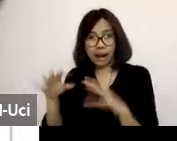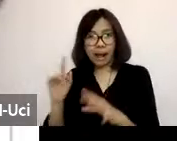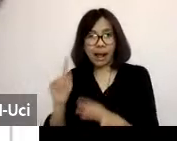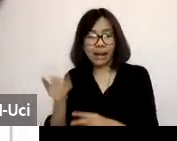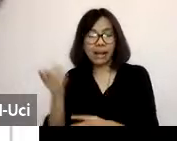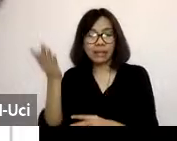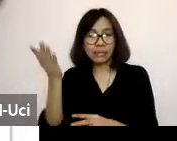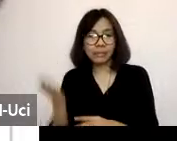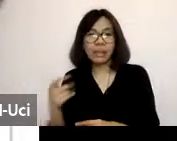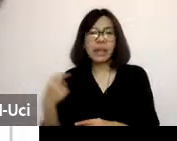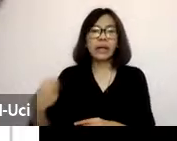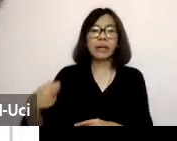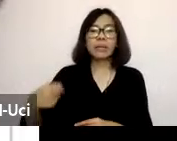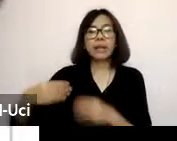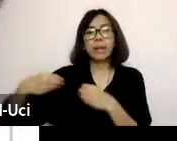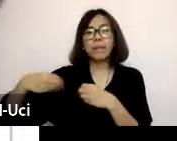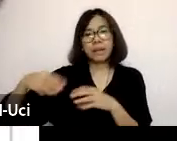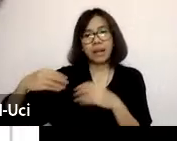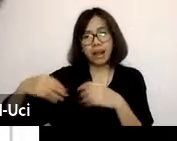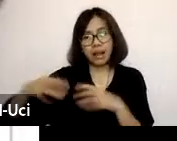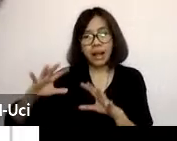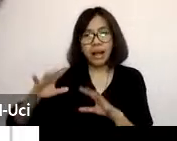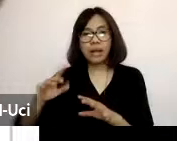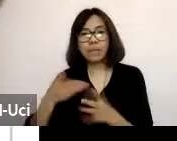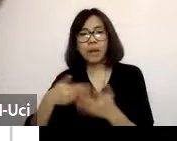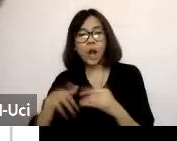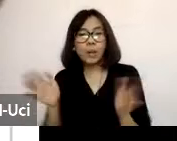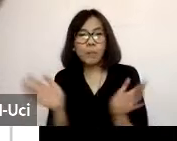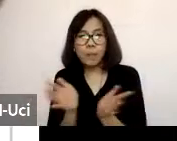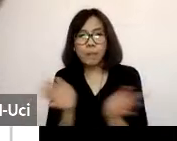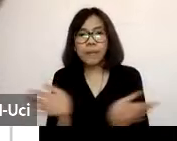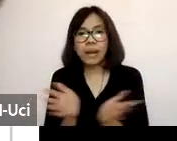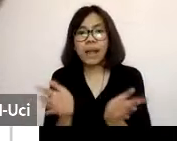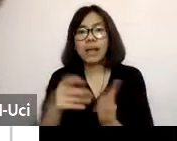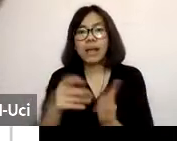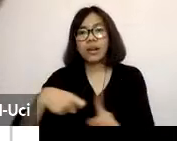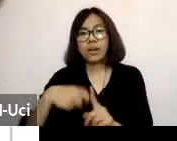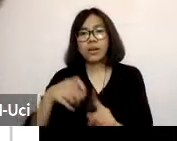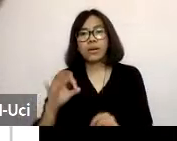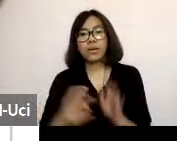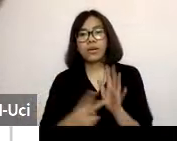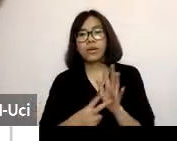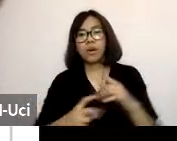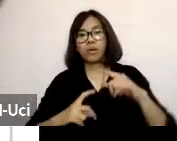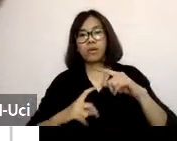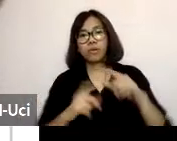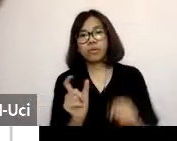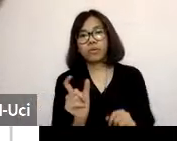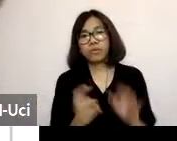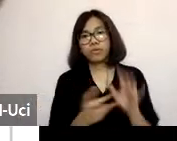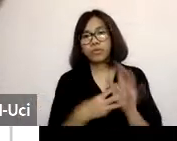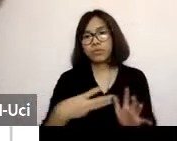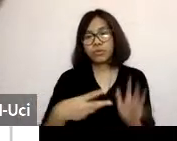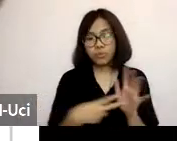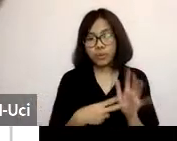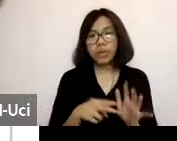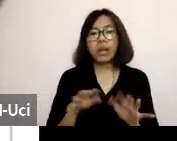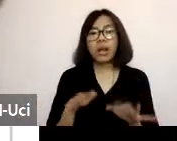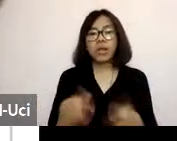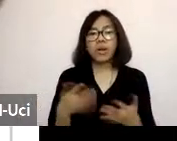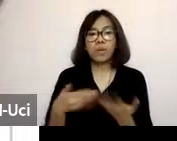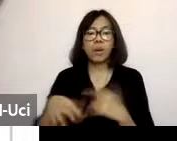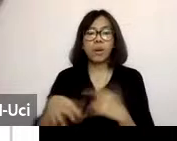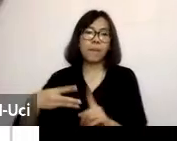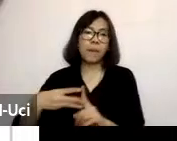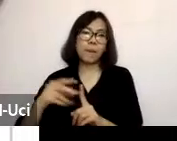dari Kementerian Perdagangan dari pemberdayaan konsumen dan apa bpkn yang sering